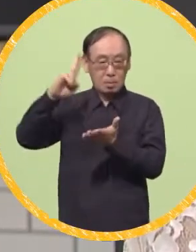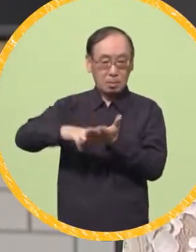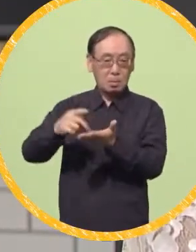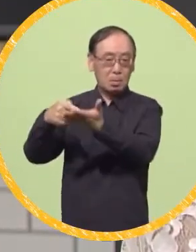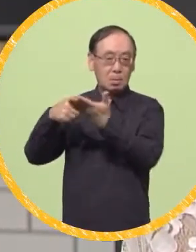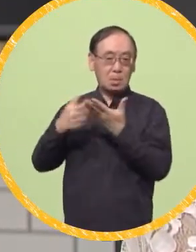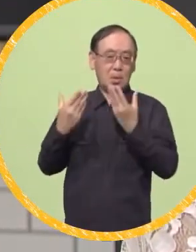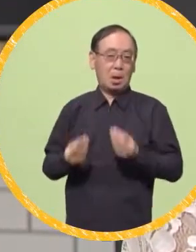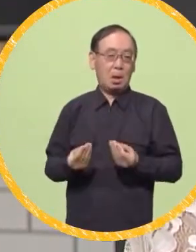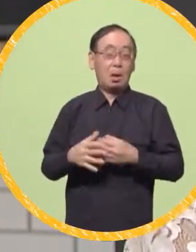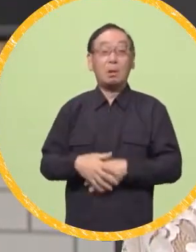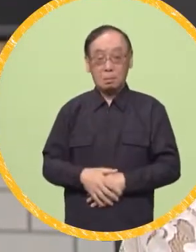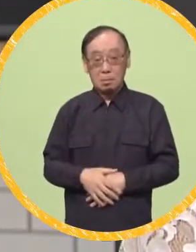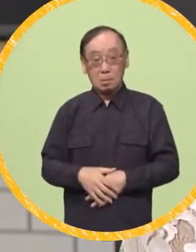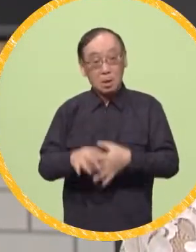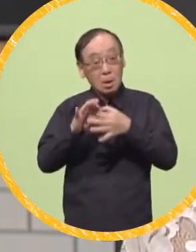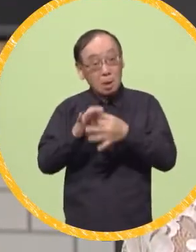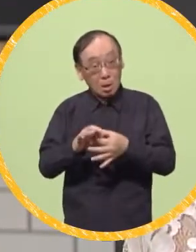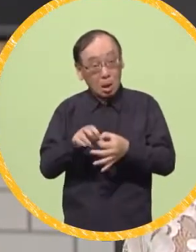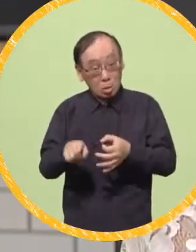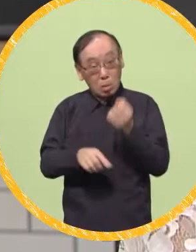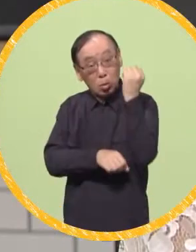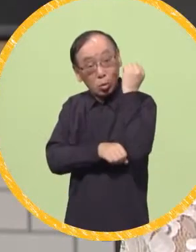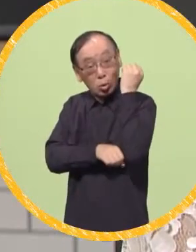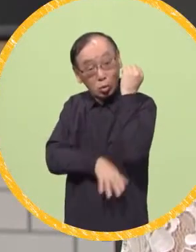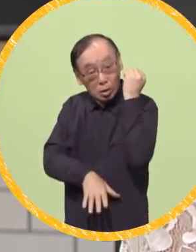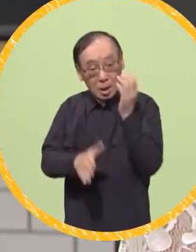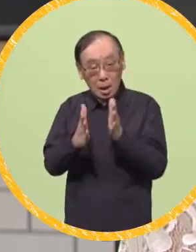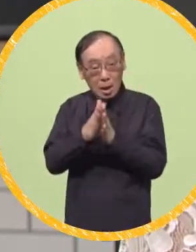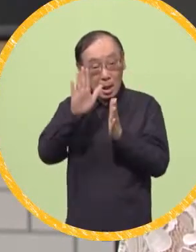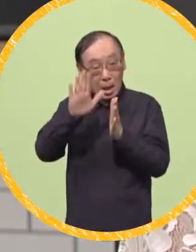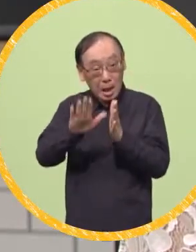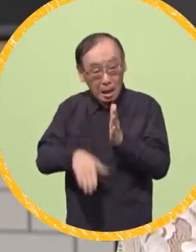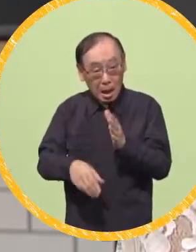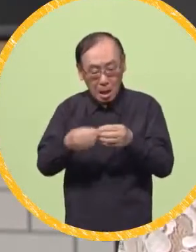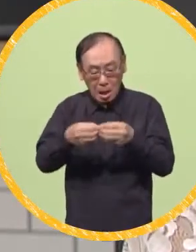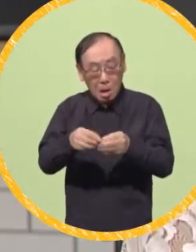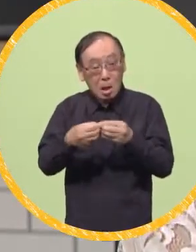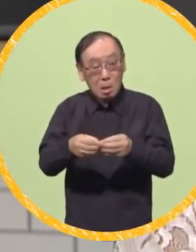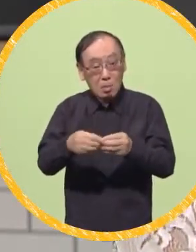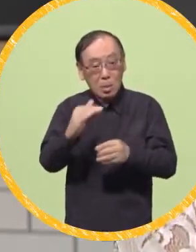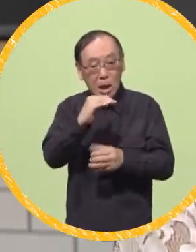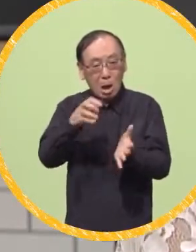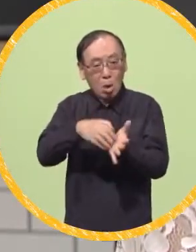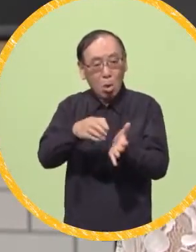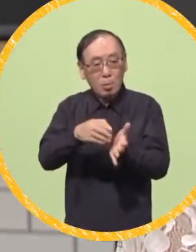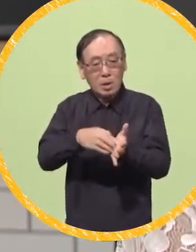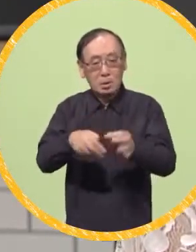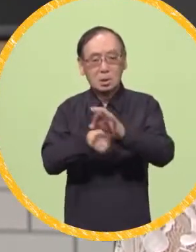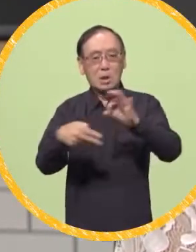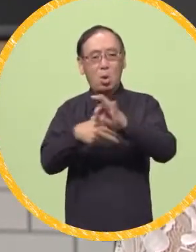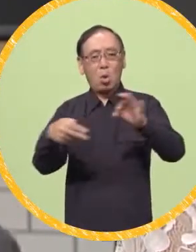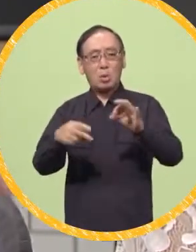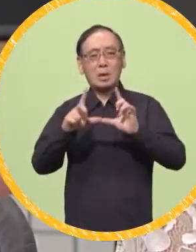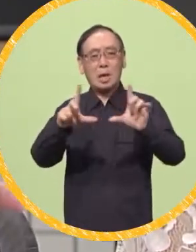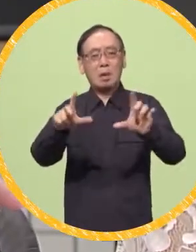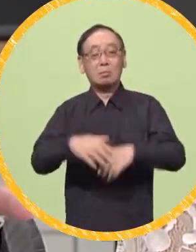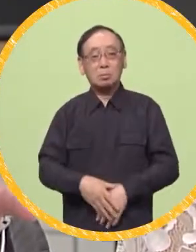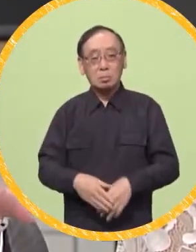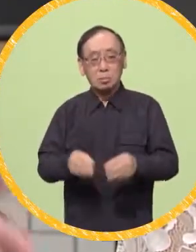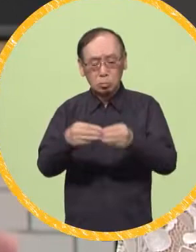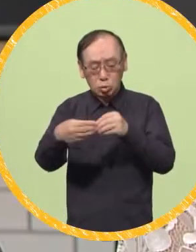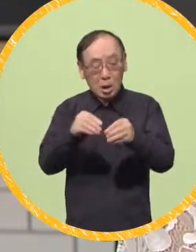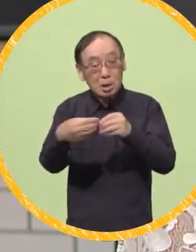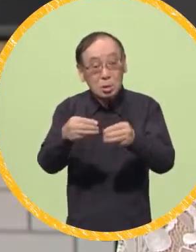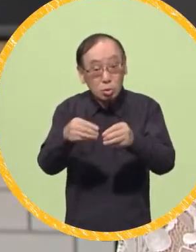して唯一選ばれてますからねこれに基づいてかながプラボ20宣言とやりますプラスチックっていうのはね海に流れていって